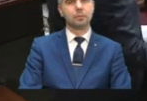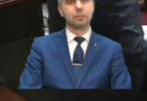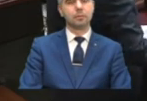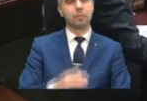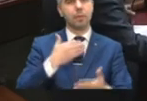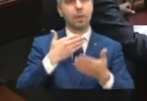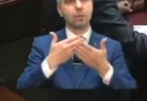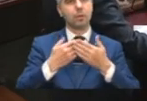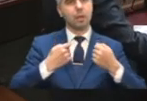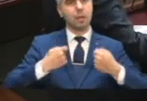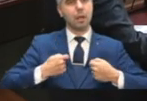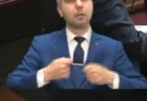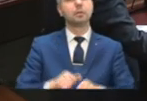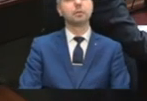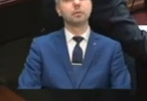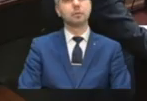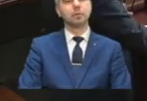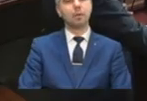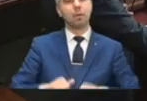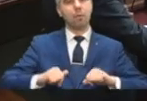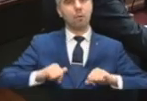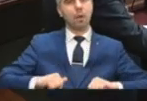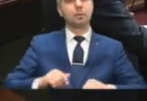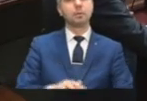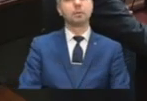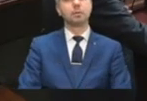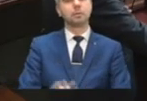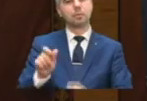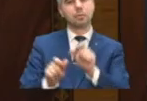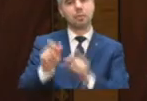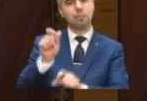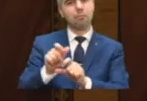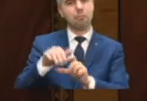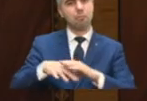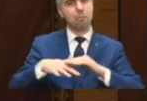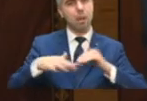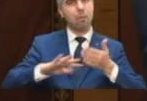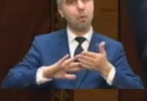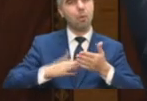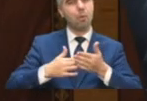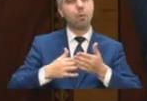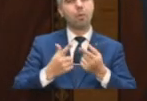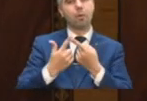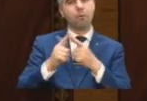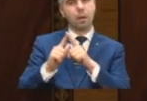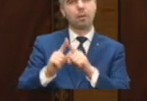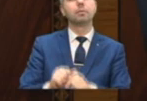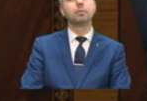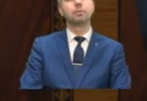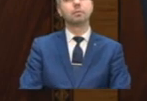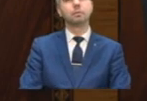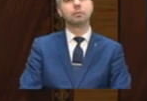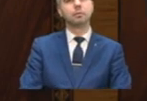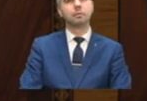شكرا السيدة الرئيسة المحترمة، السيدة الوزيرة المحترمة، السيد الوزير المحترم، السيدات والسادة أعضاء مجلس